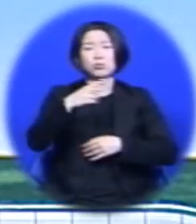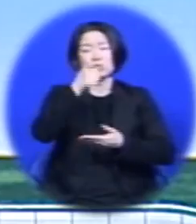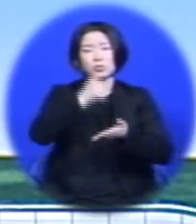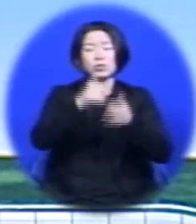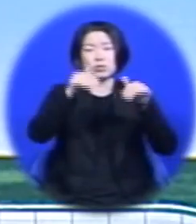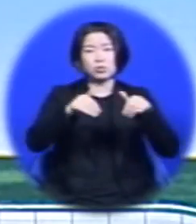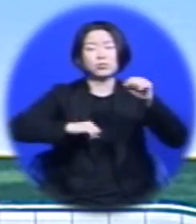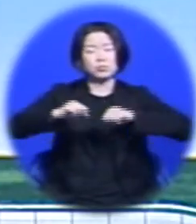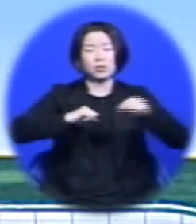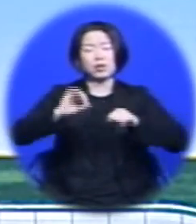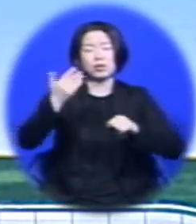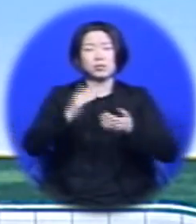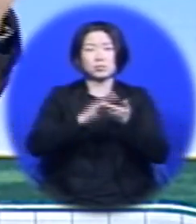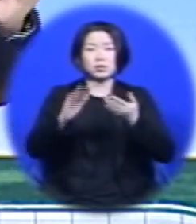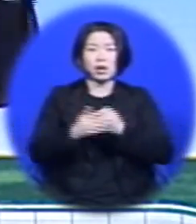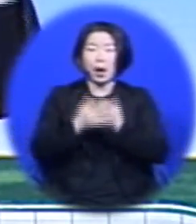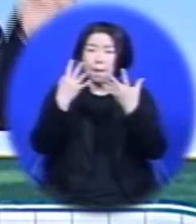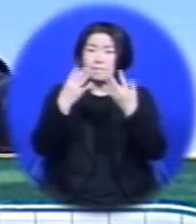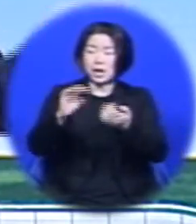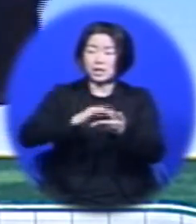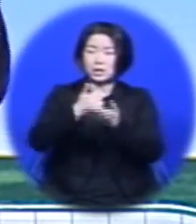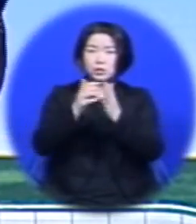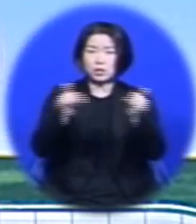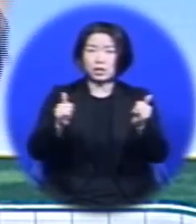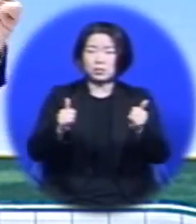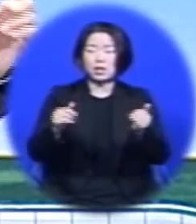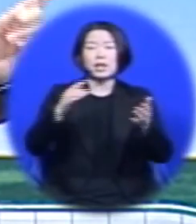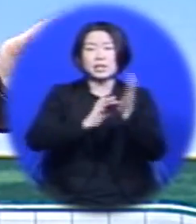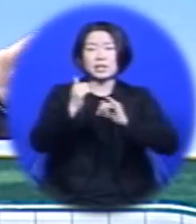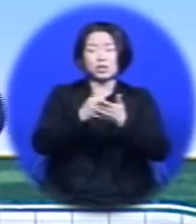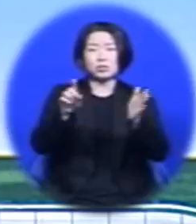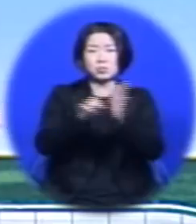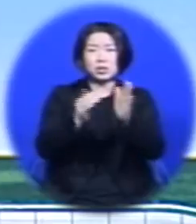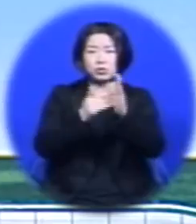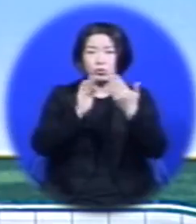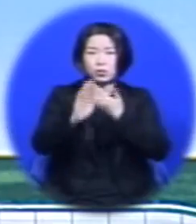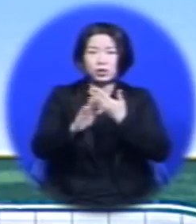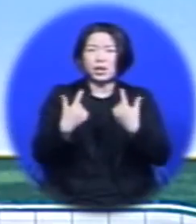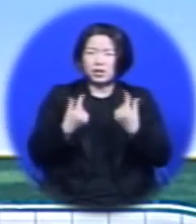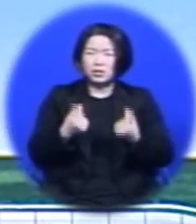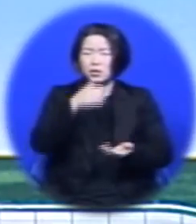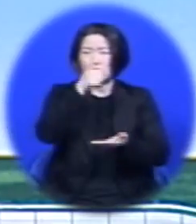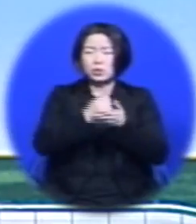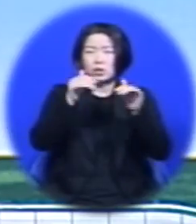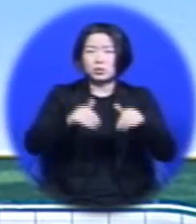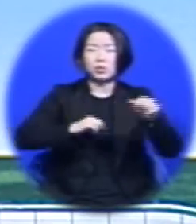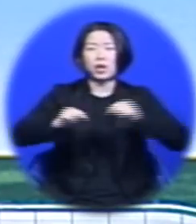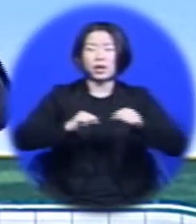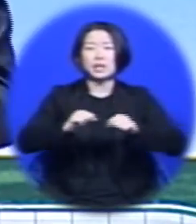겁니다 많은 그리스도인들이 예수를 믿고 도 여전히 죄의 종노릇 하는 이유가 여기에 있습니다